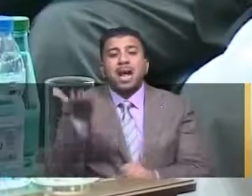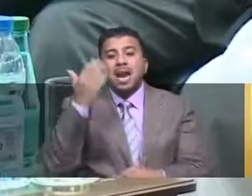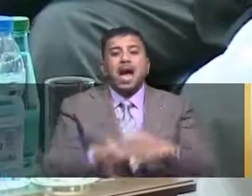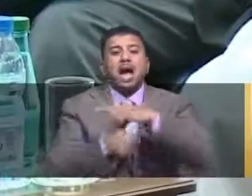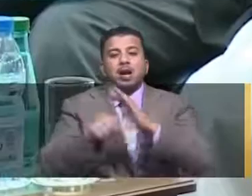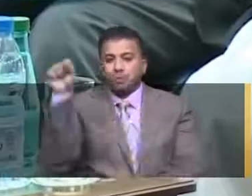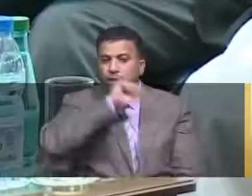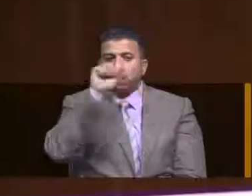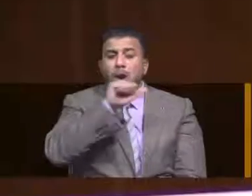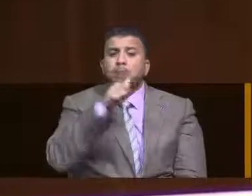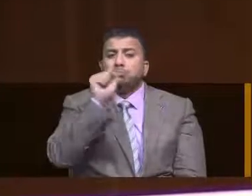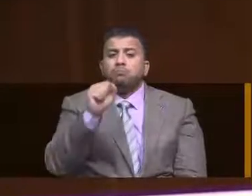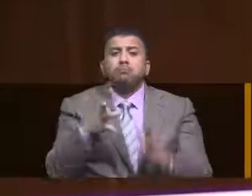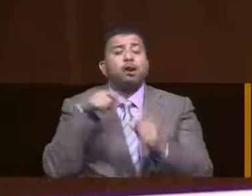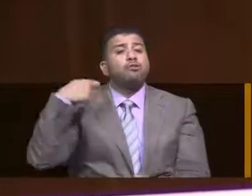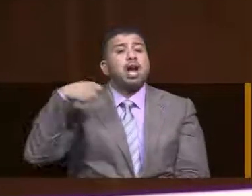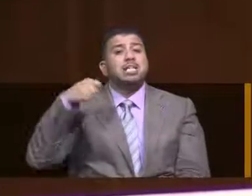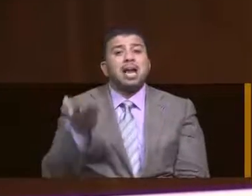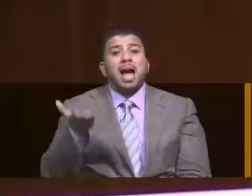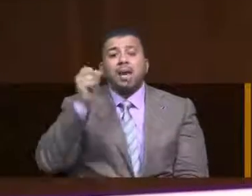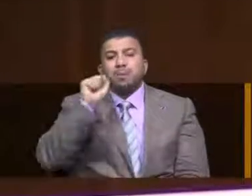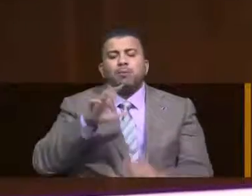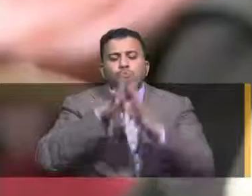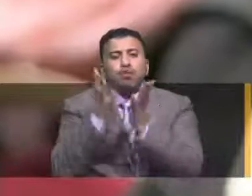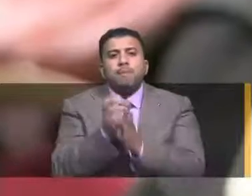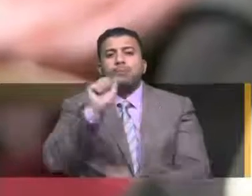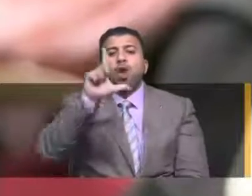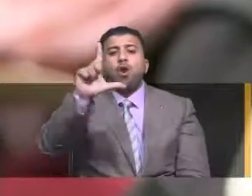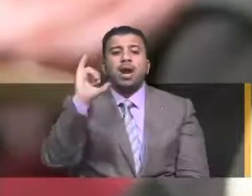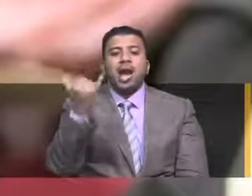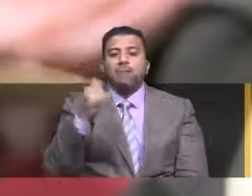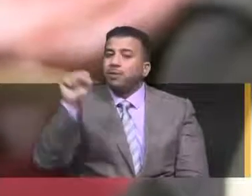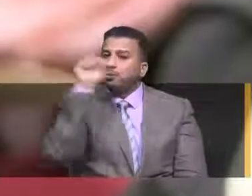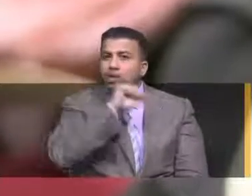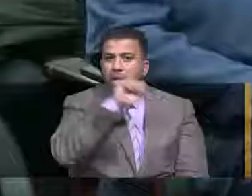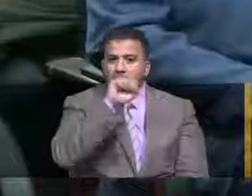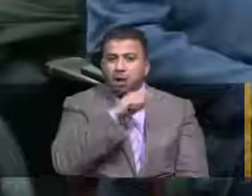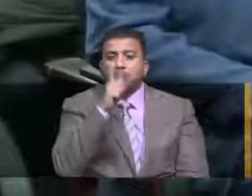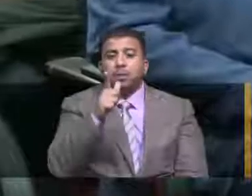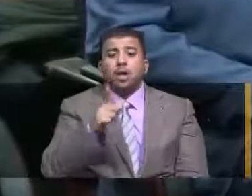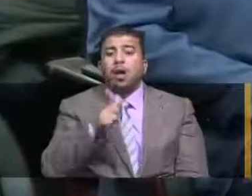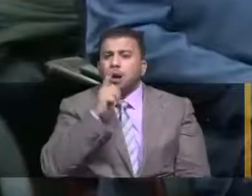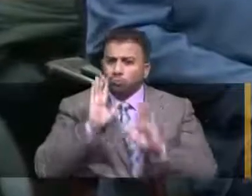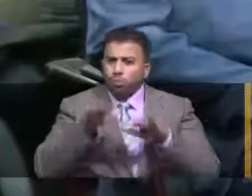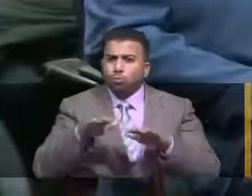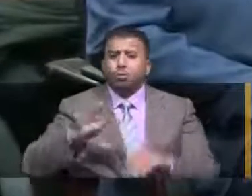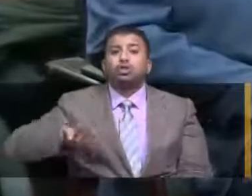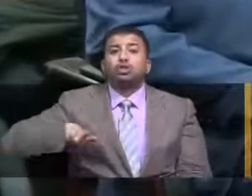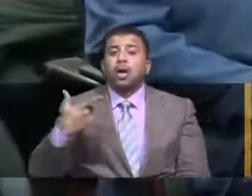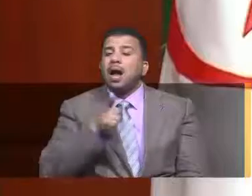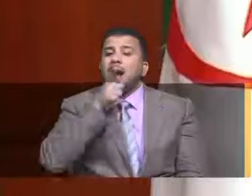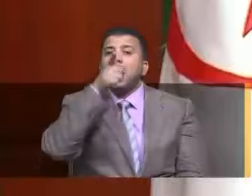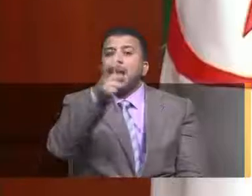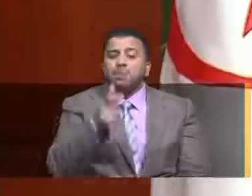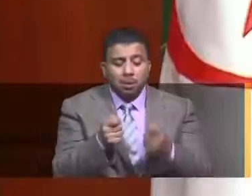الشارقة بوصفه الرئيس الأعلى لمجمع اللغة العربية بالشارقة، فقد كان سموه حاضرا في المؤتمر بكلمته التي